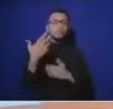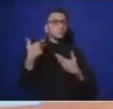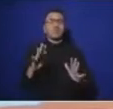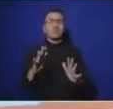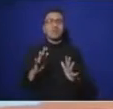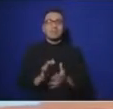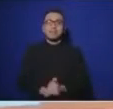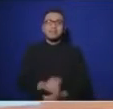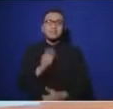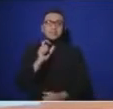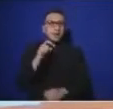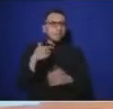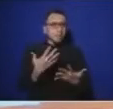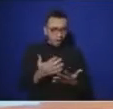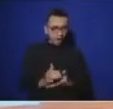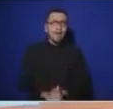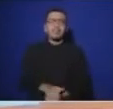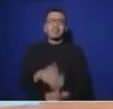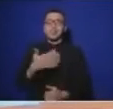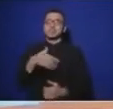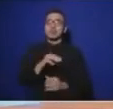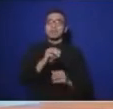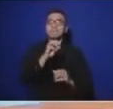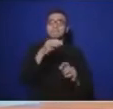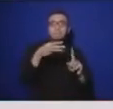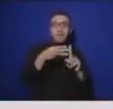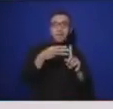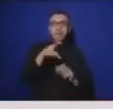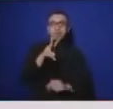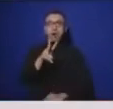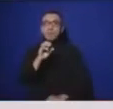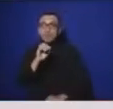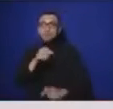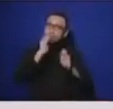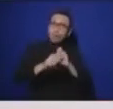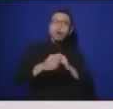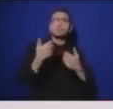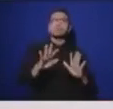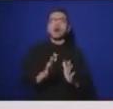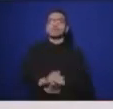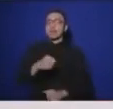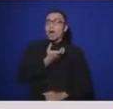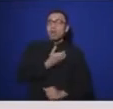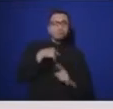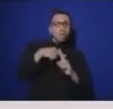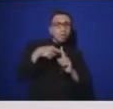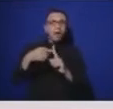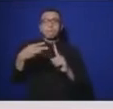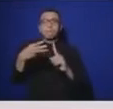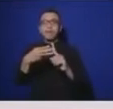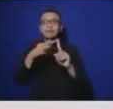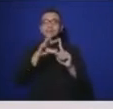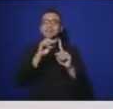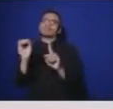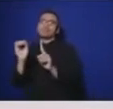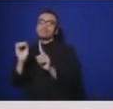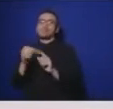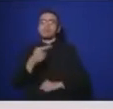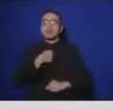melakukan produksi B20. Ini akan kita teruskan sampai ke B100, sehingga ketergantungan kita pada